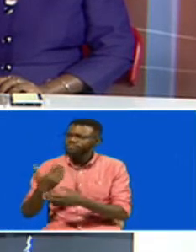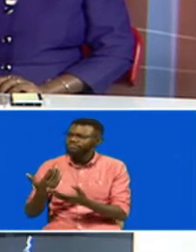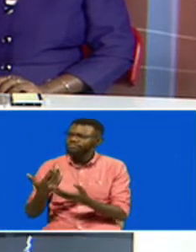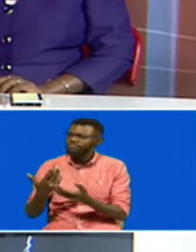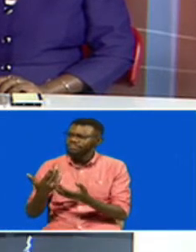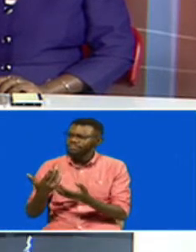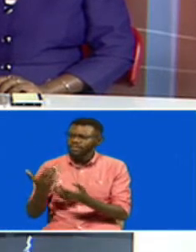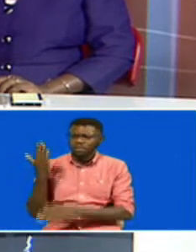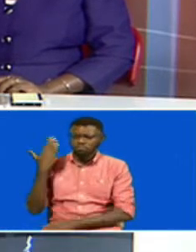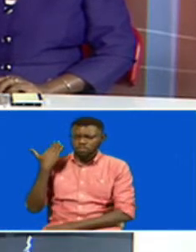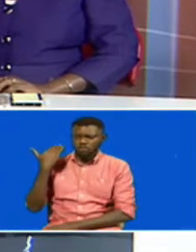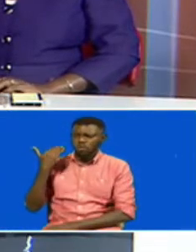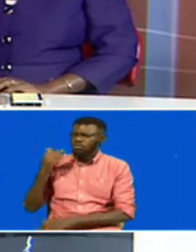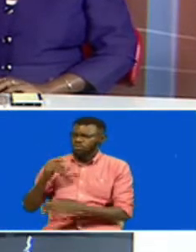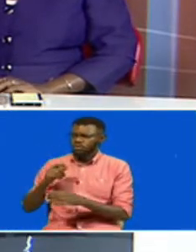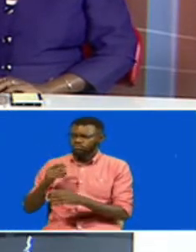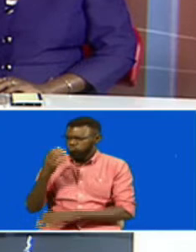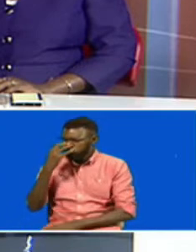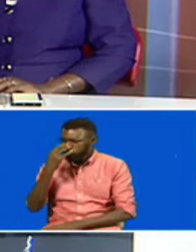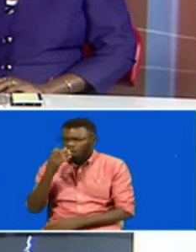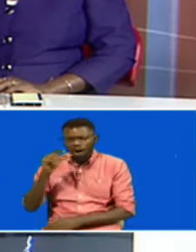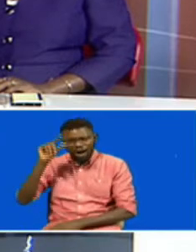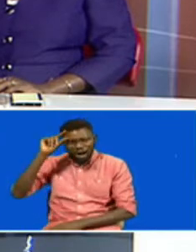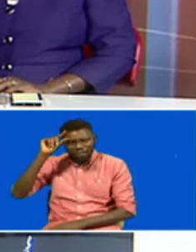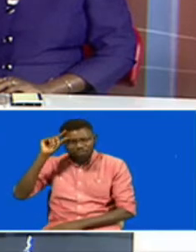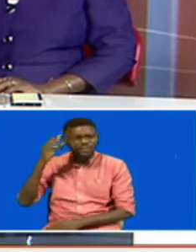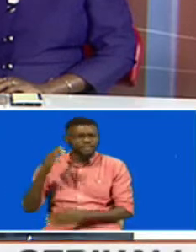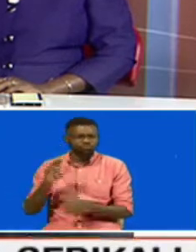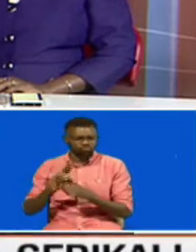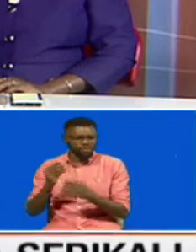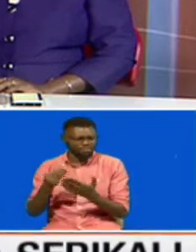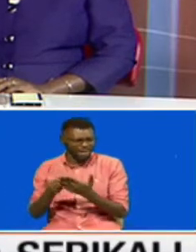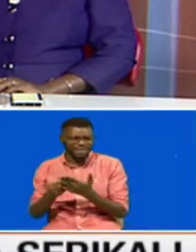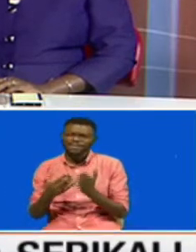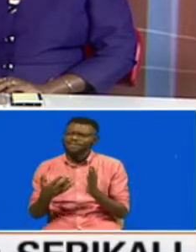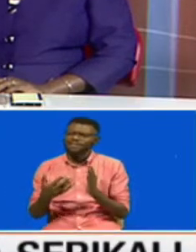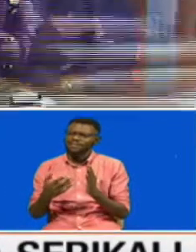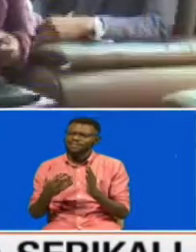mwa utawala wa Rais William Ruto, David Muthoka na maelezo zaidi.